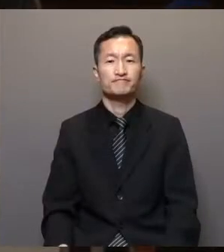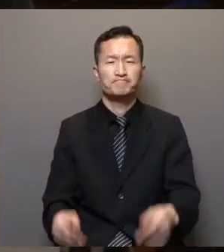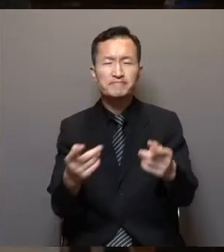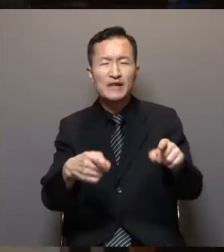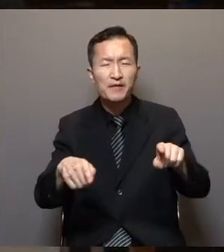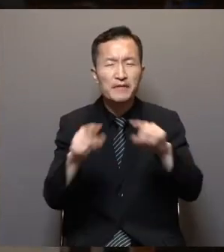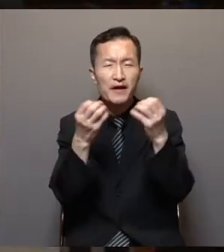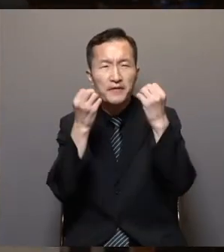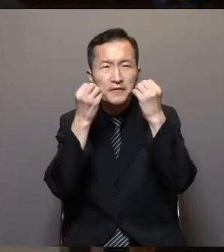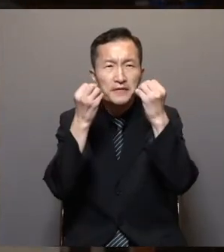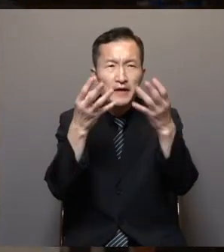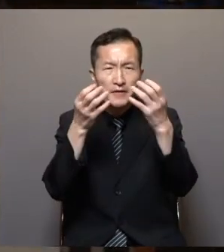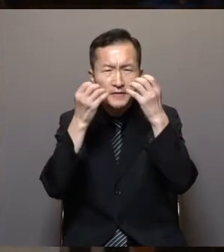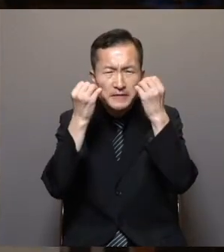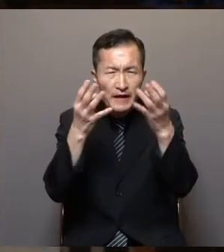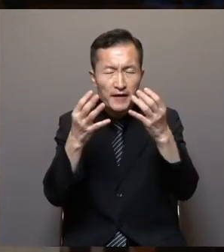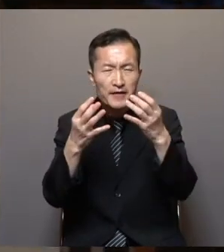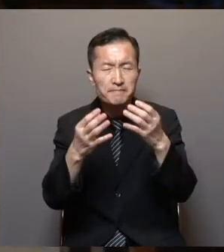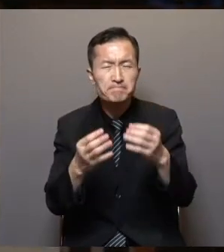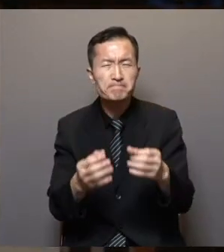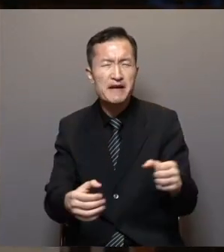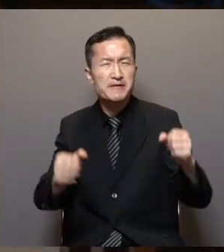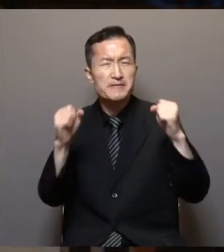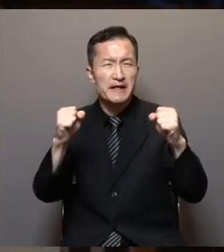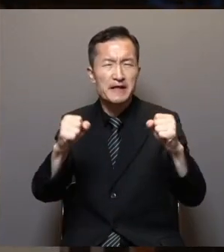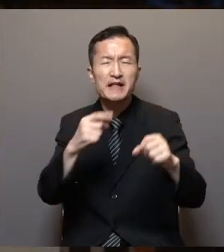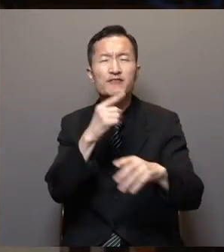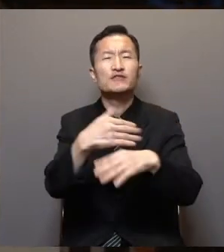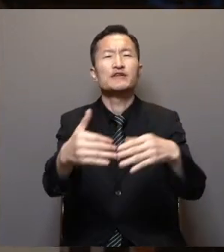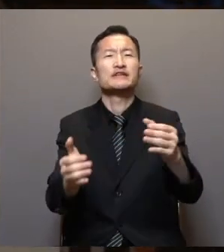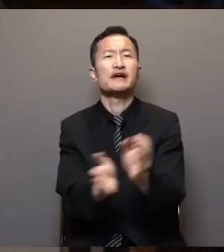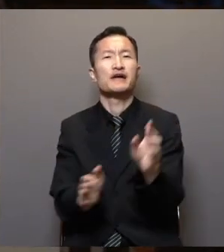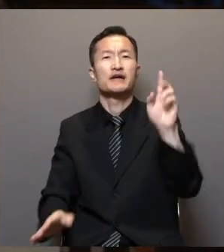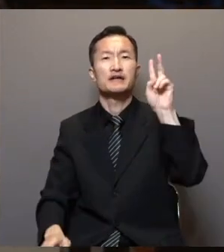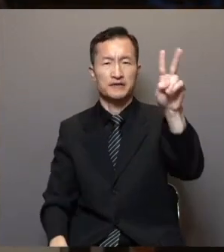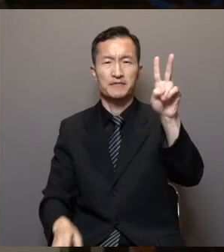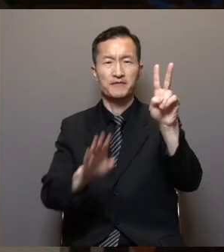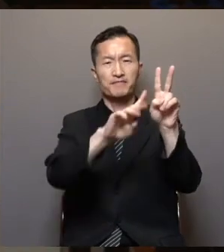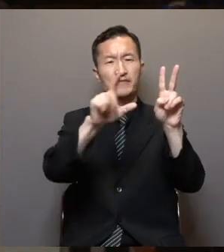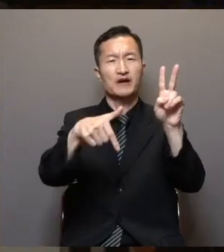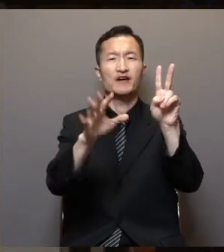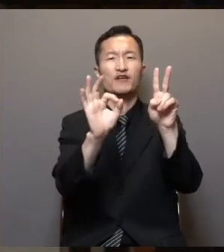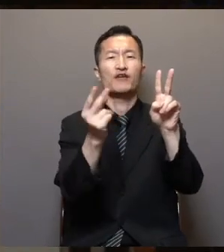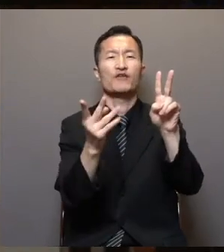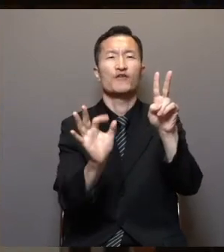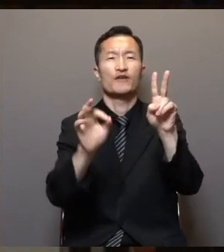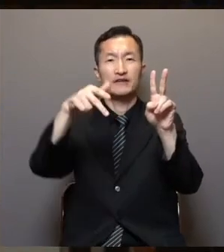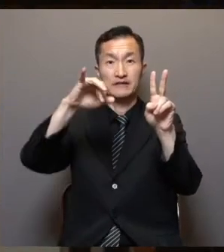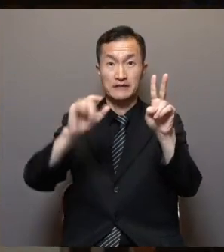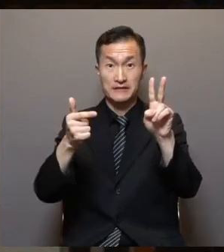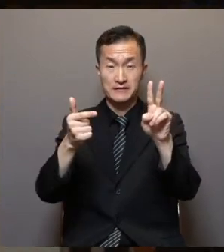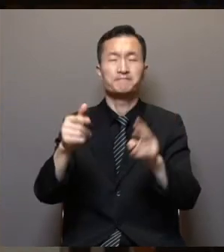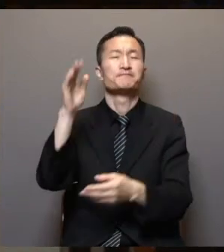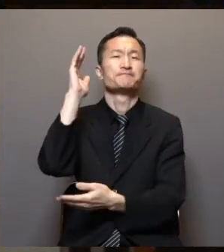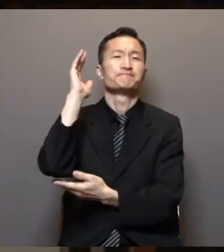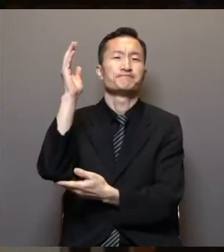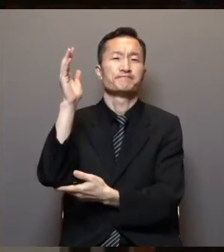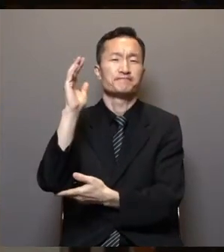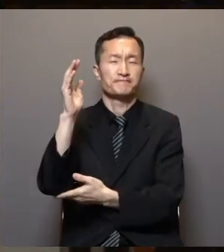새롭게 대방민주당 기호 2번 박영진 후보의 연설이 있겠습니다. 뜨거운 박수로 맞아주시기